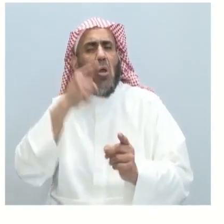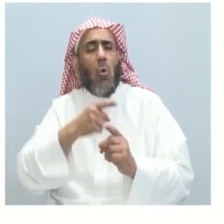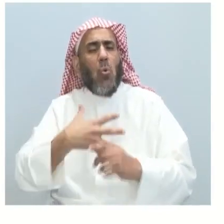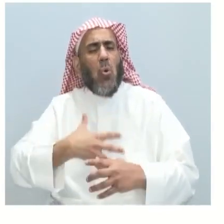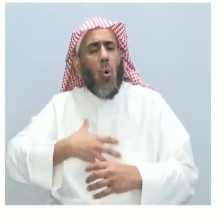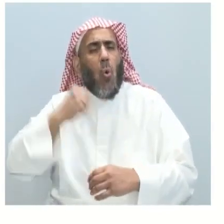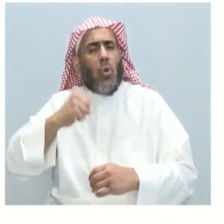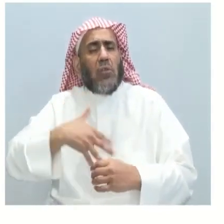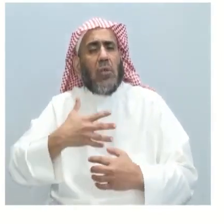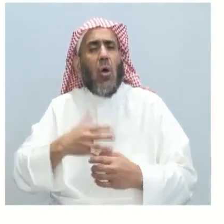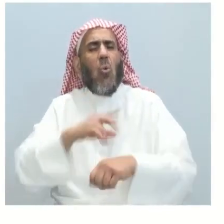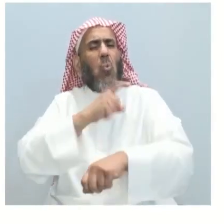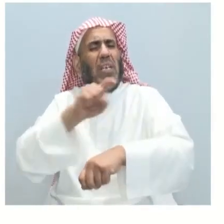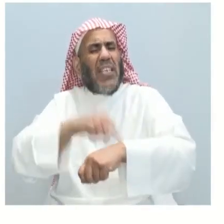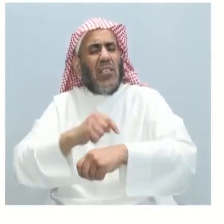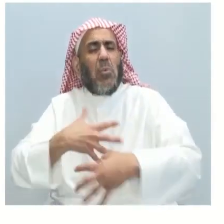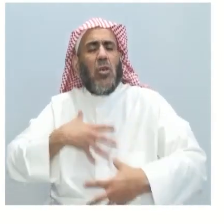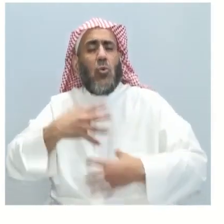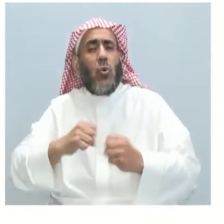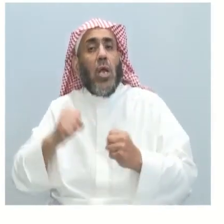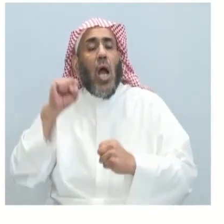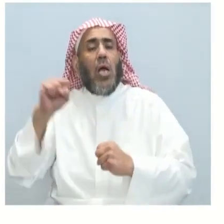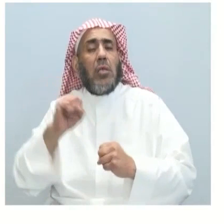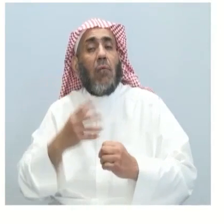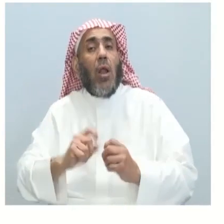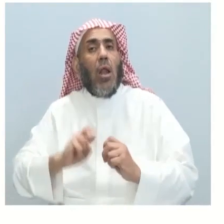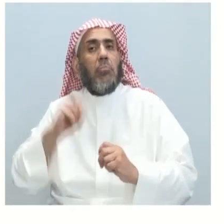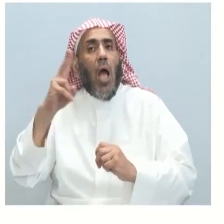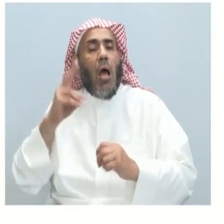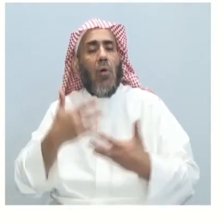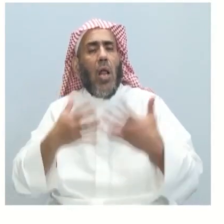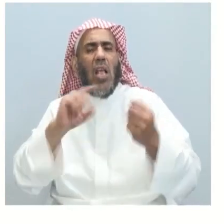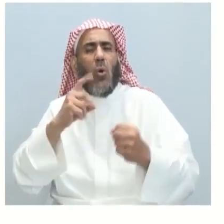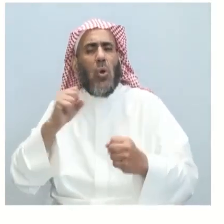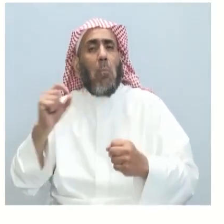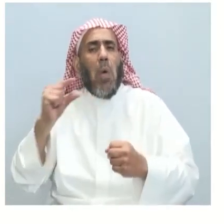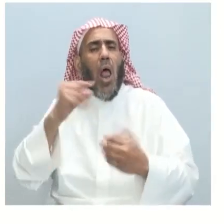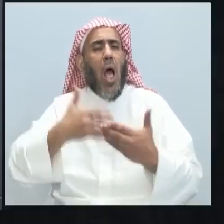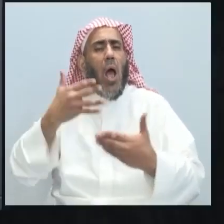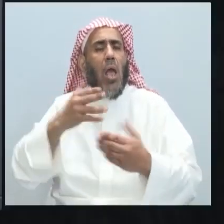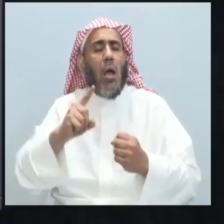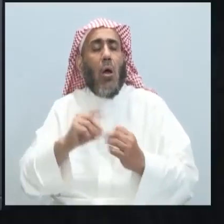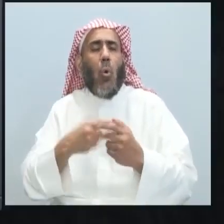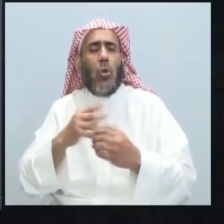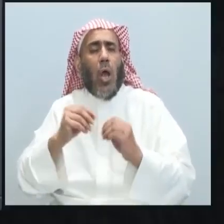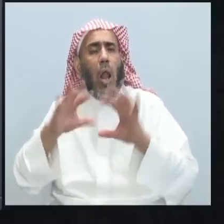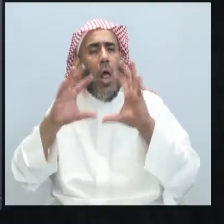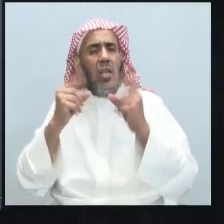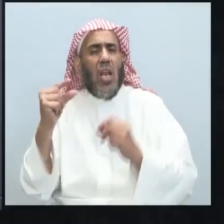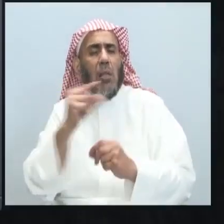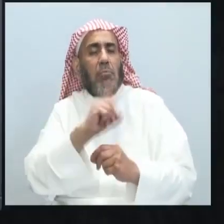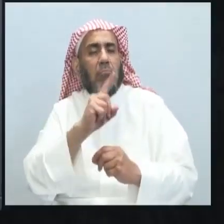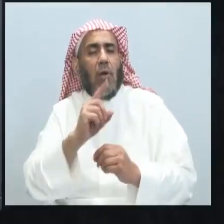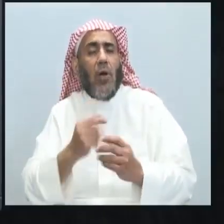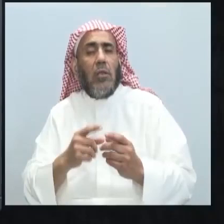قدره نفسيه وتجربه شعوريه صادقه وليس قدره بلاغيه فالابداع الادبي ليس قدره بلاغيه والقدره على رصف الكلمات وانما